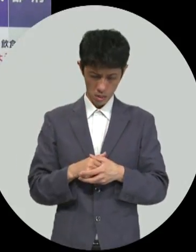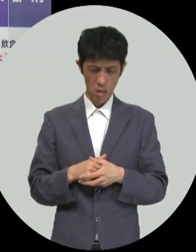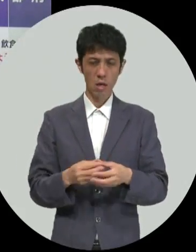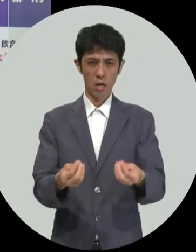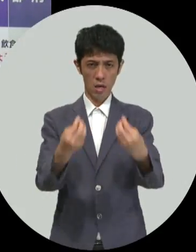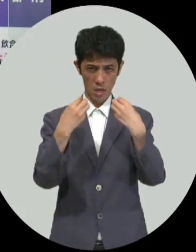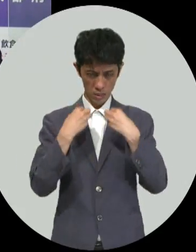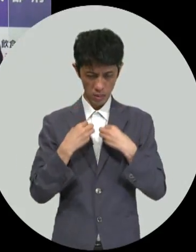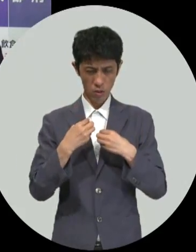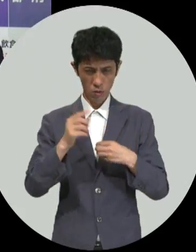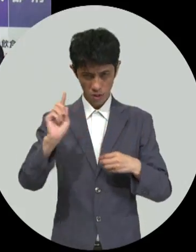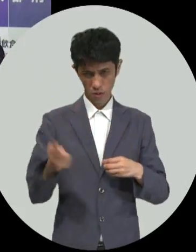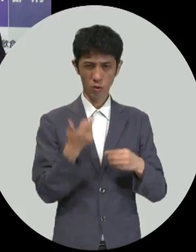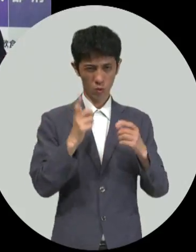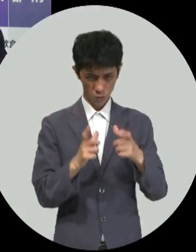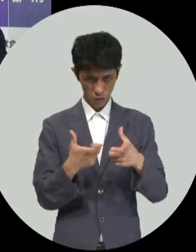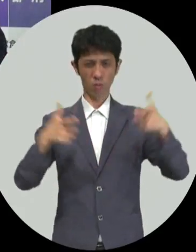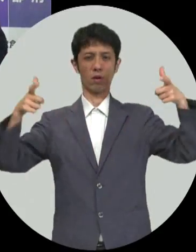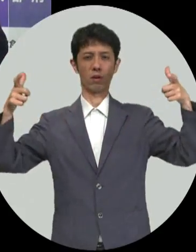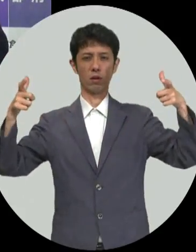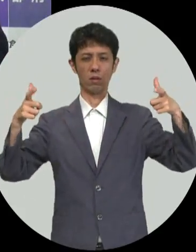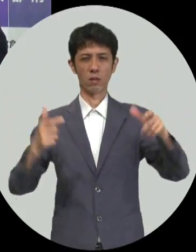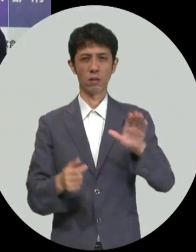染は急拡大をしております。